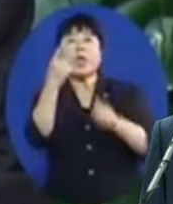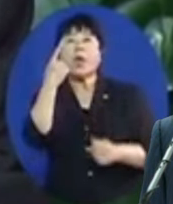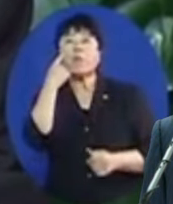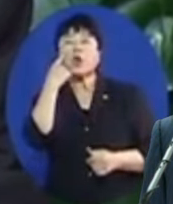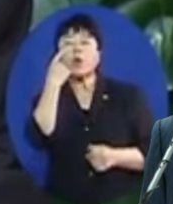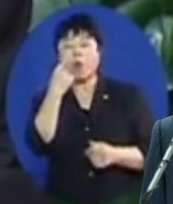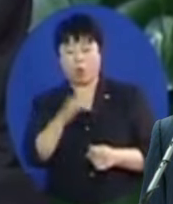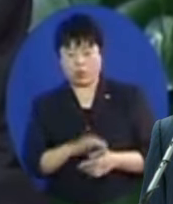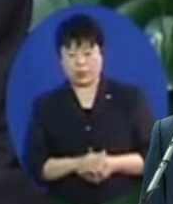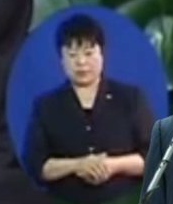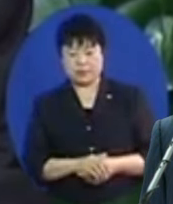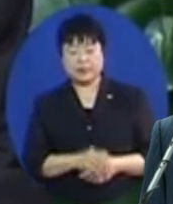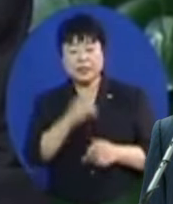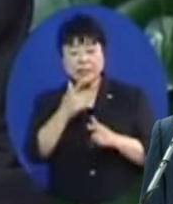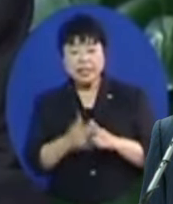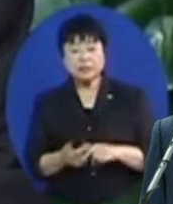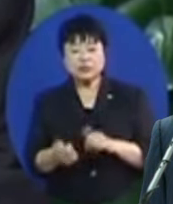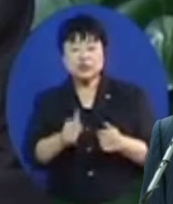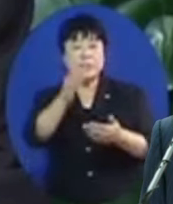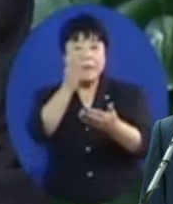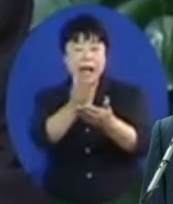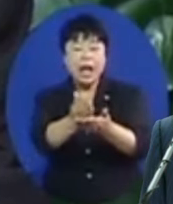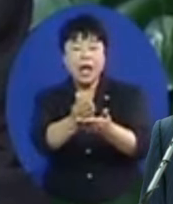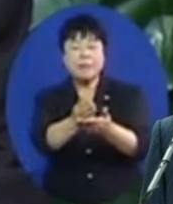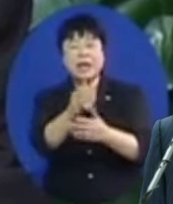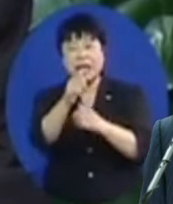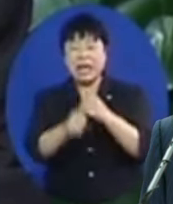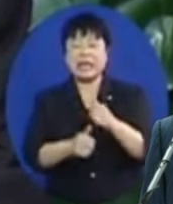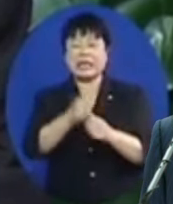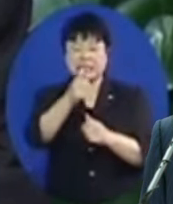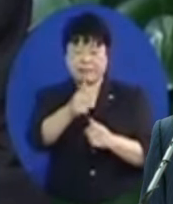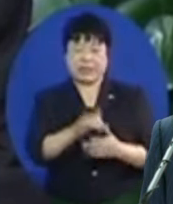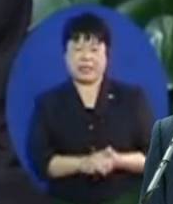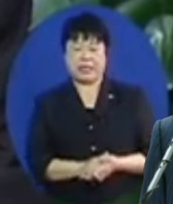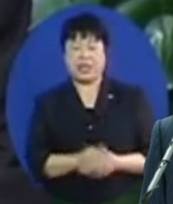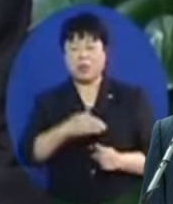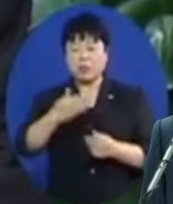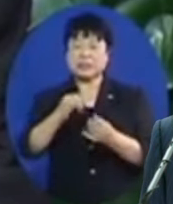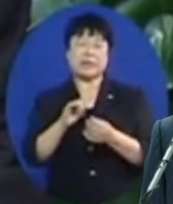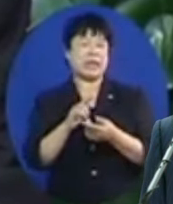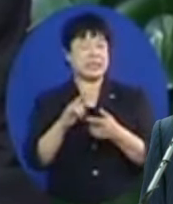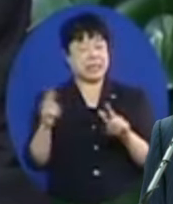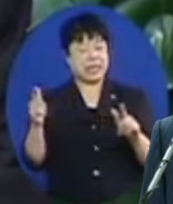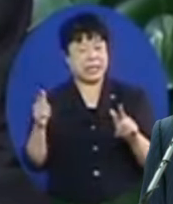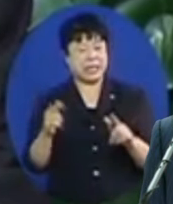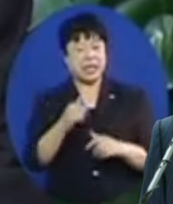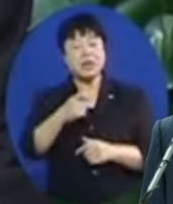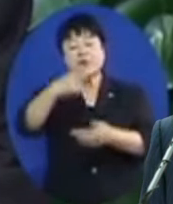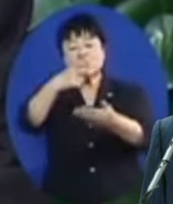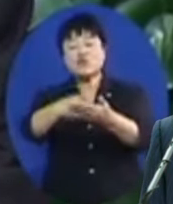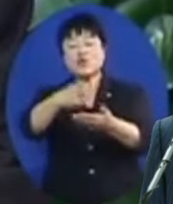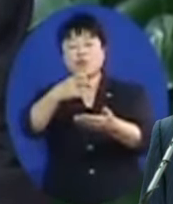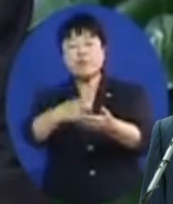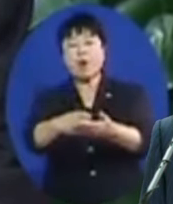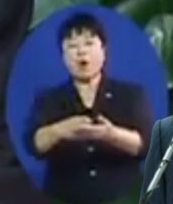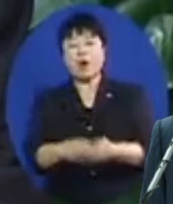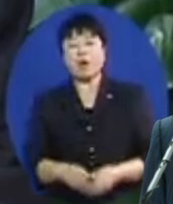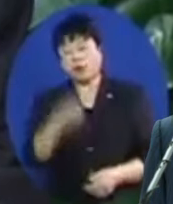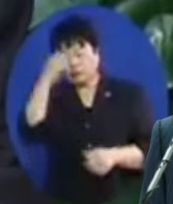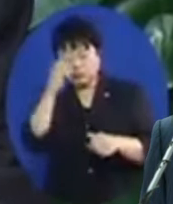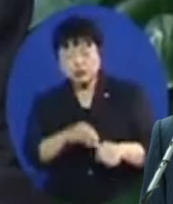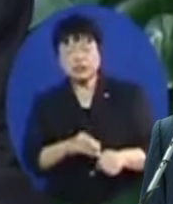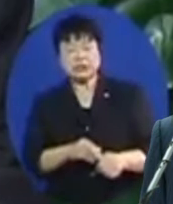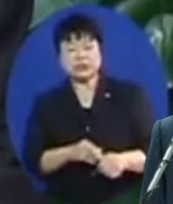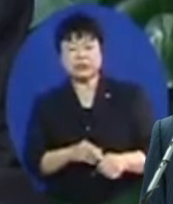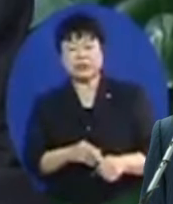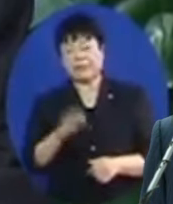것입니다. 예수님이 죽이지 말라면 당신은 하나님이 보내신 사람이 아니다. 하나님의 율법을 무시하는데 어떻게